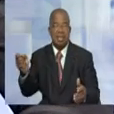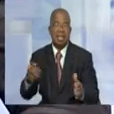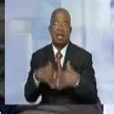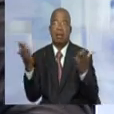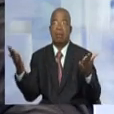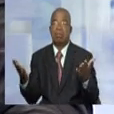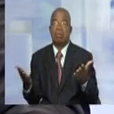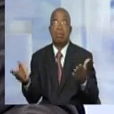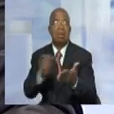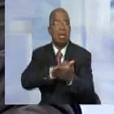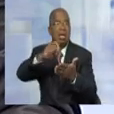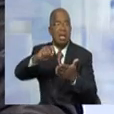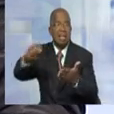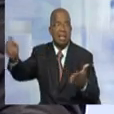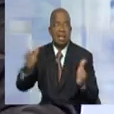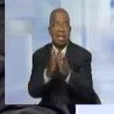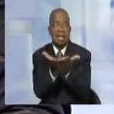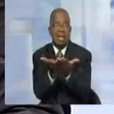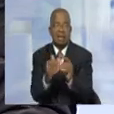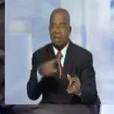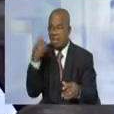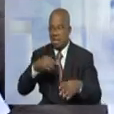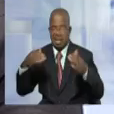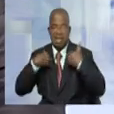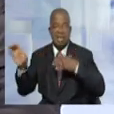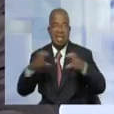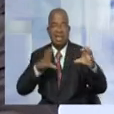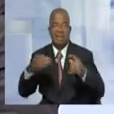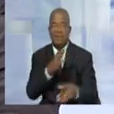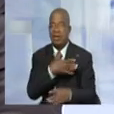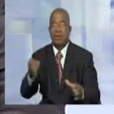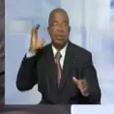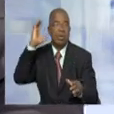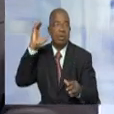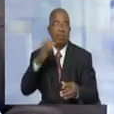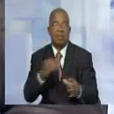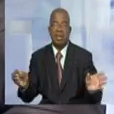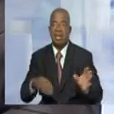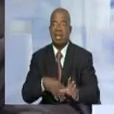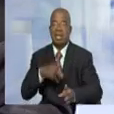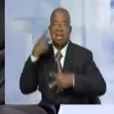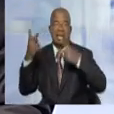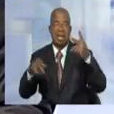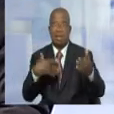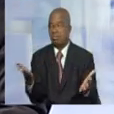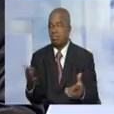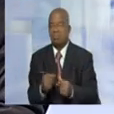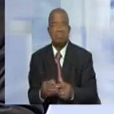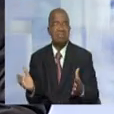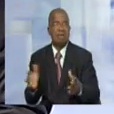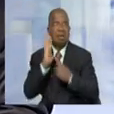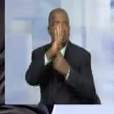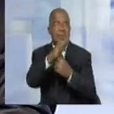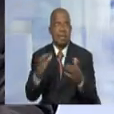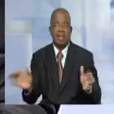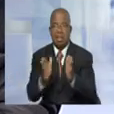sur la journée du livre et de l'excellence. Cette journée, initiée par l'inspection de l'enseignement primaire 2 de Dabo, a été l'occasion pour